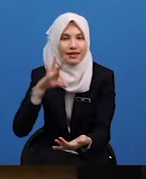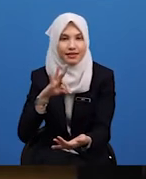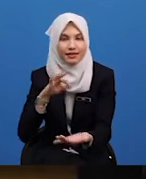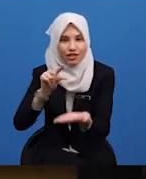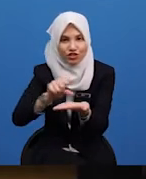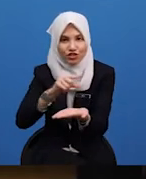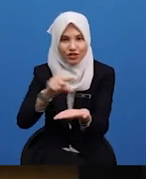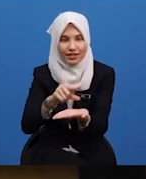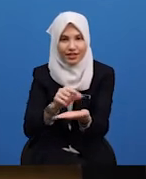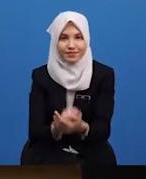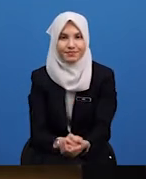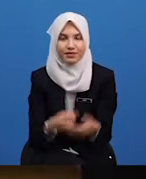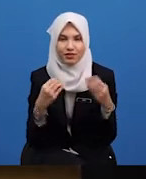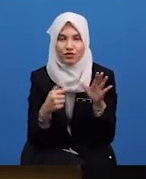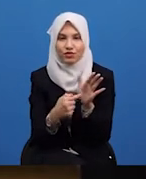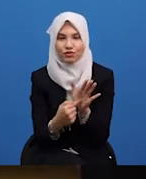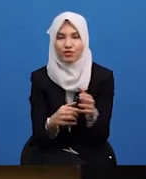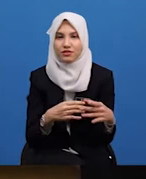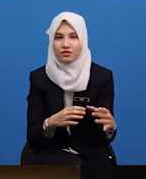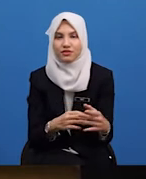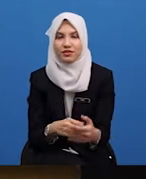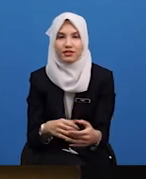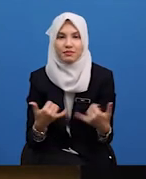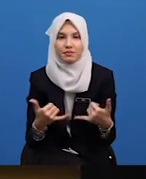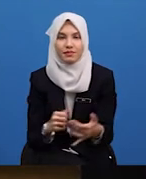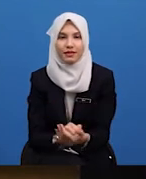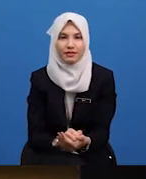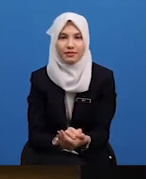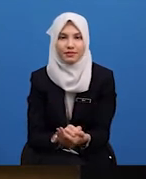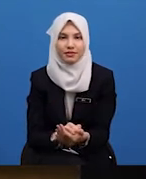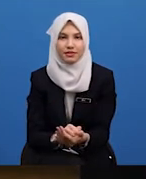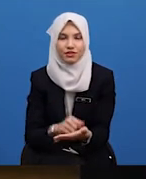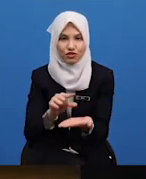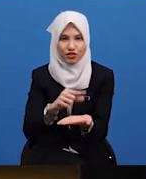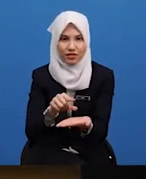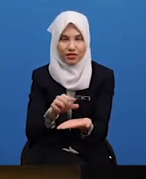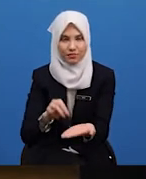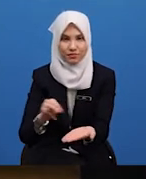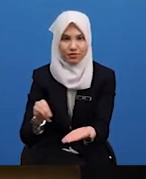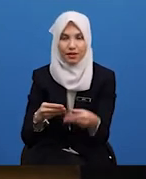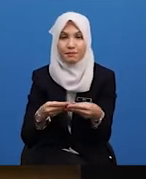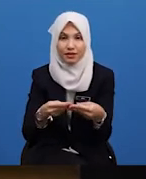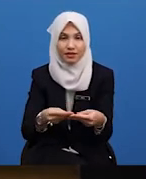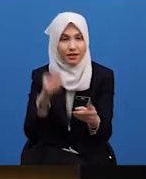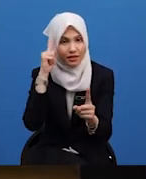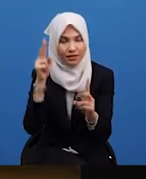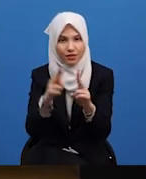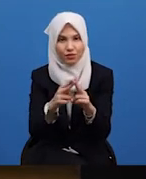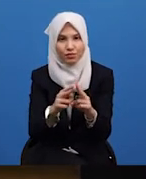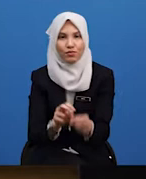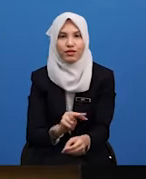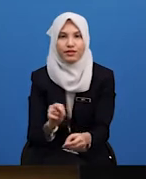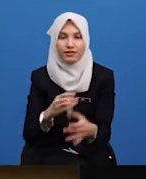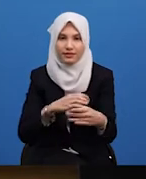cikgu melakukan tunjuk cara memainkan petikan rentak joget ini, cikgu hendak murid-murid memberi tumpuan kepada cara